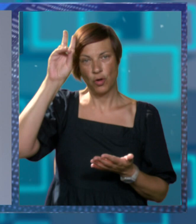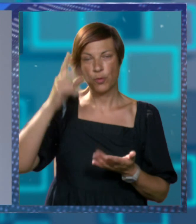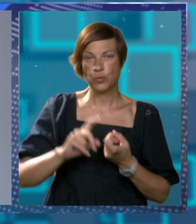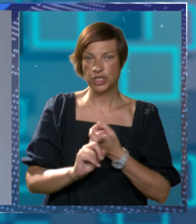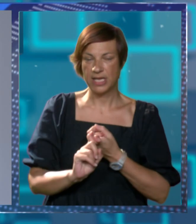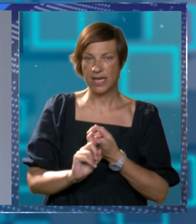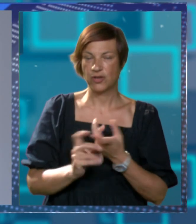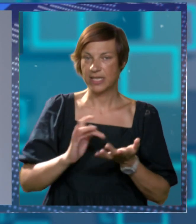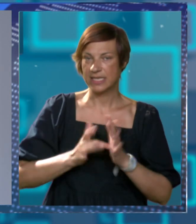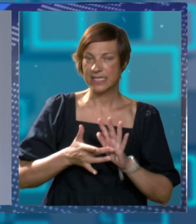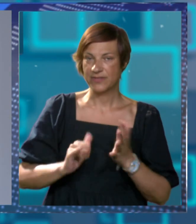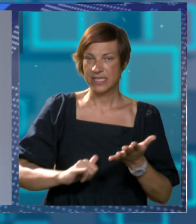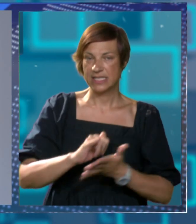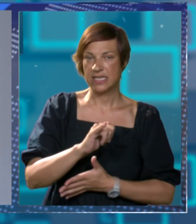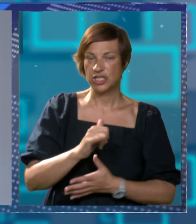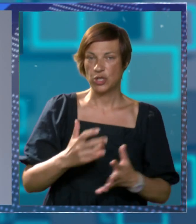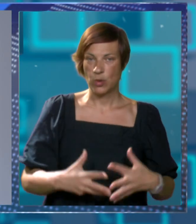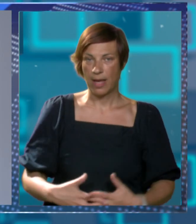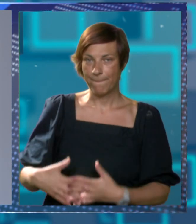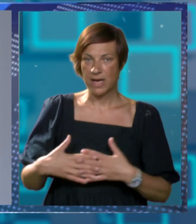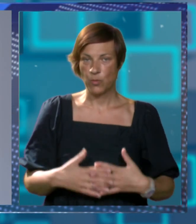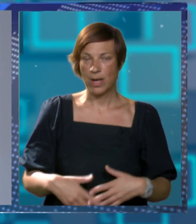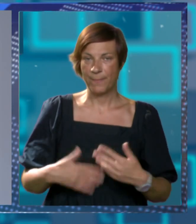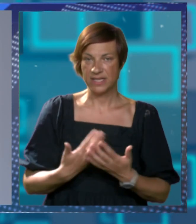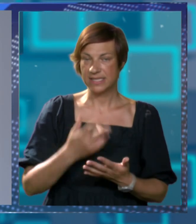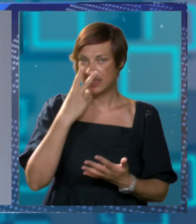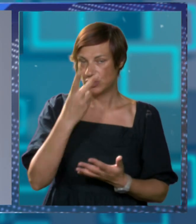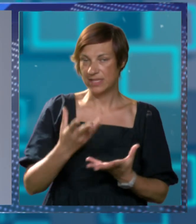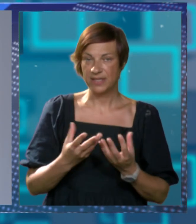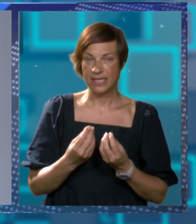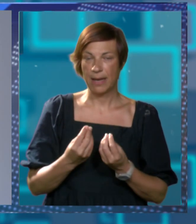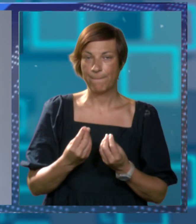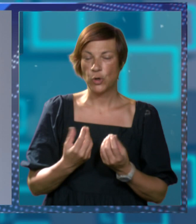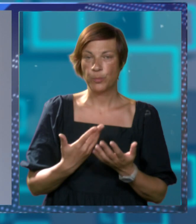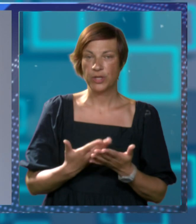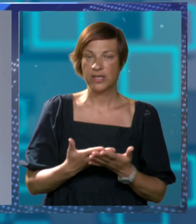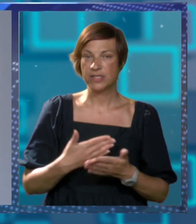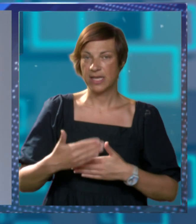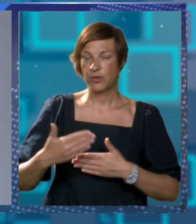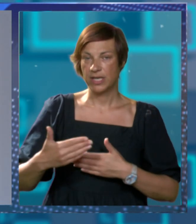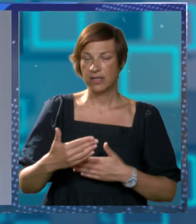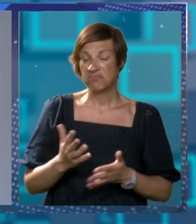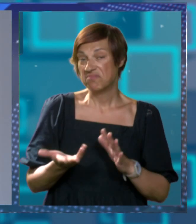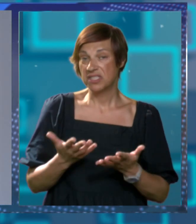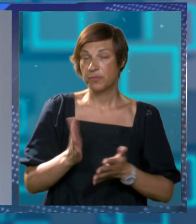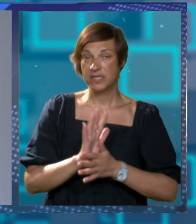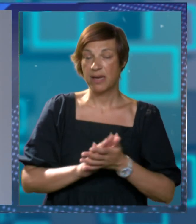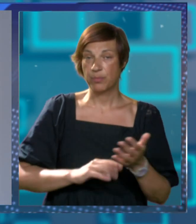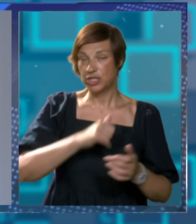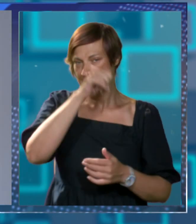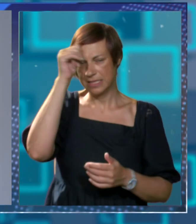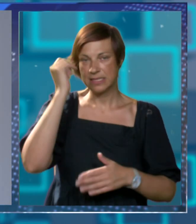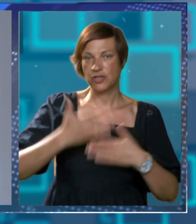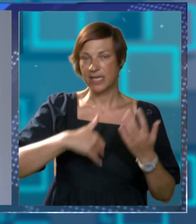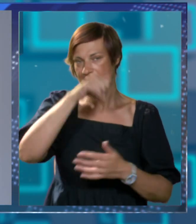Omogućuje nam konektiranost praktički sa svim zračnim lukama u SAD-u i to se vidi na popunjenosti tog zrakoplova koje je kontinuirano bez obzira početak